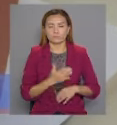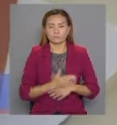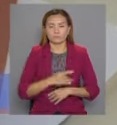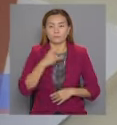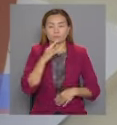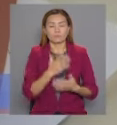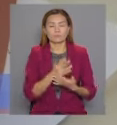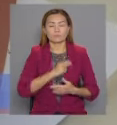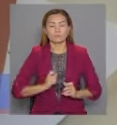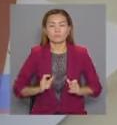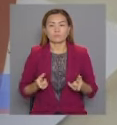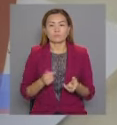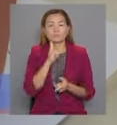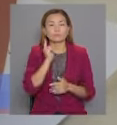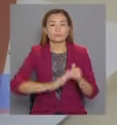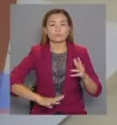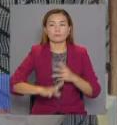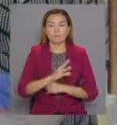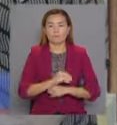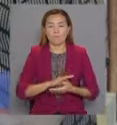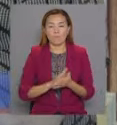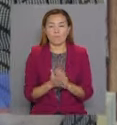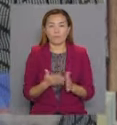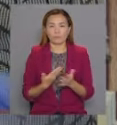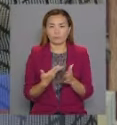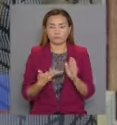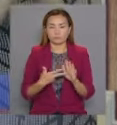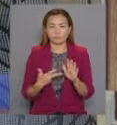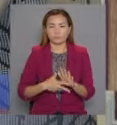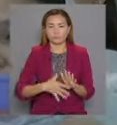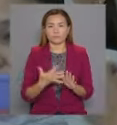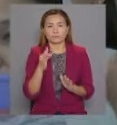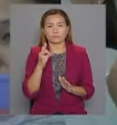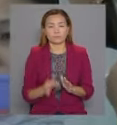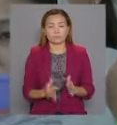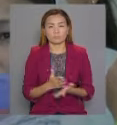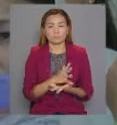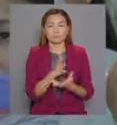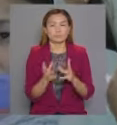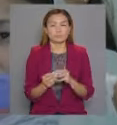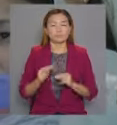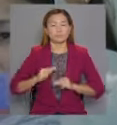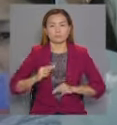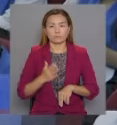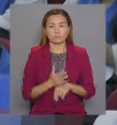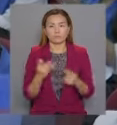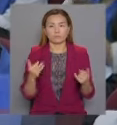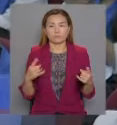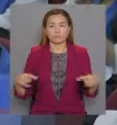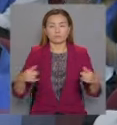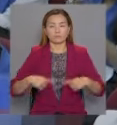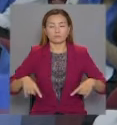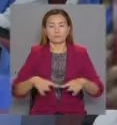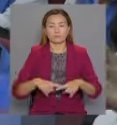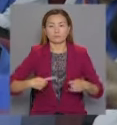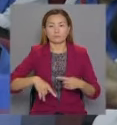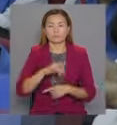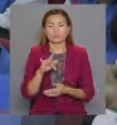Показатель трудоустройства молодых специалистов составляет 85%. Все они трудятся в крупных учреждениях